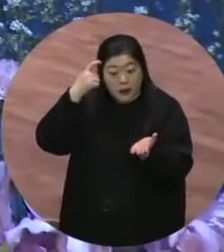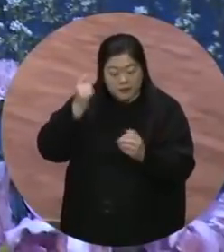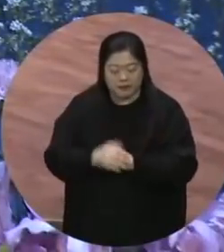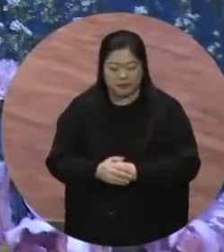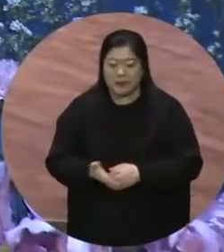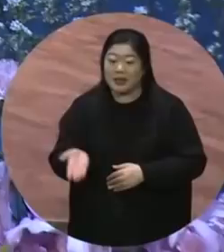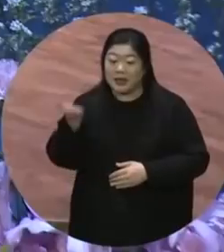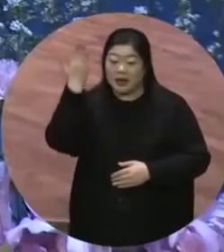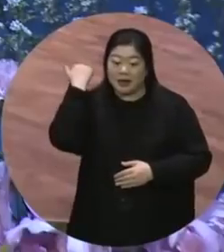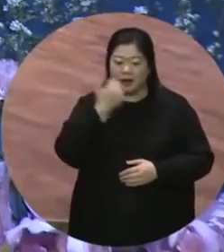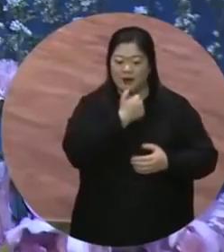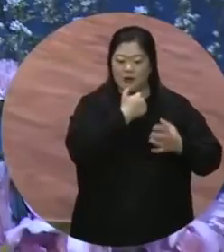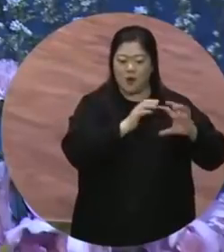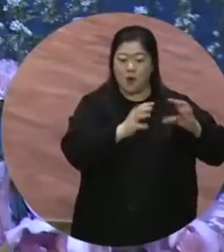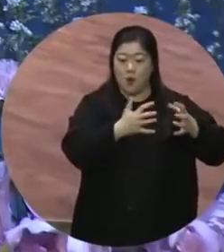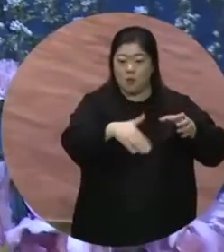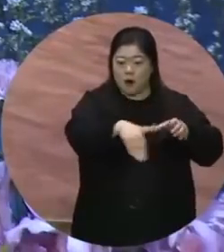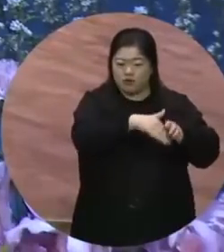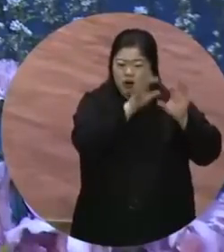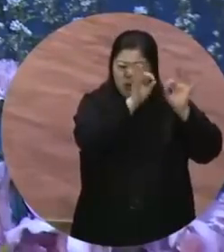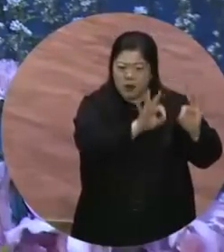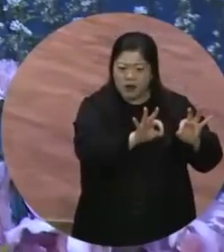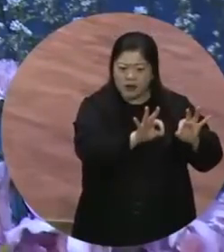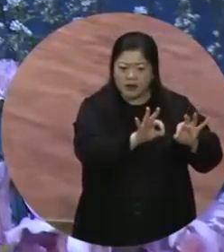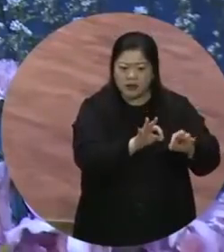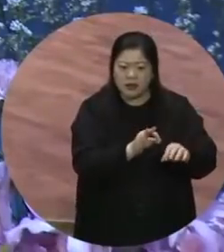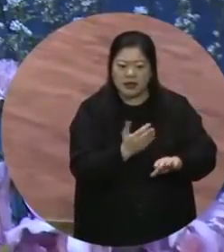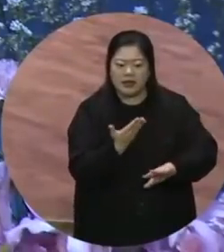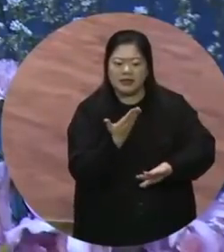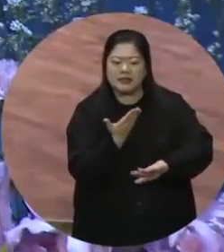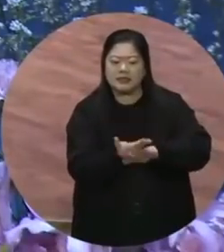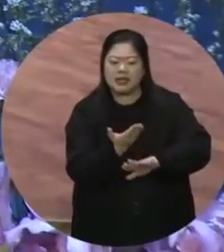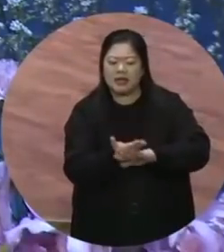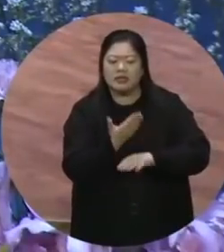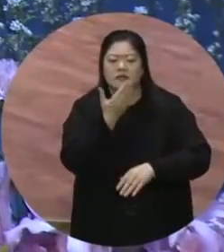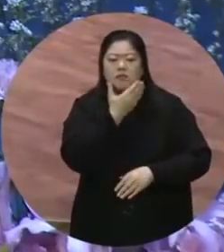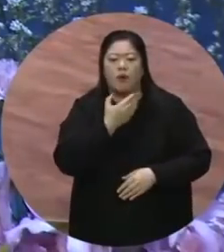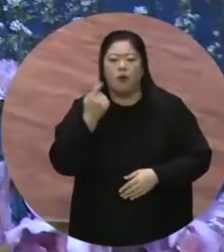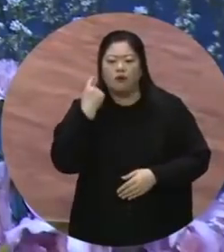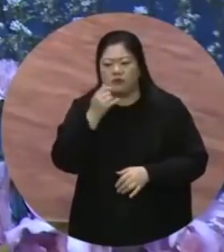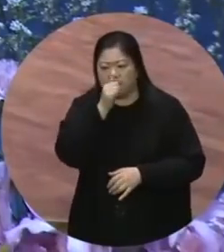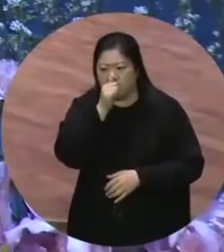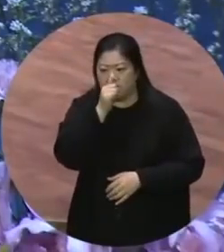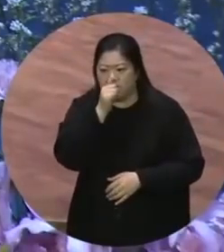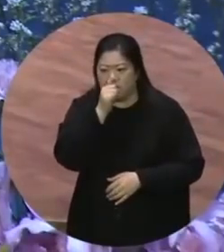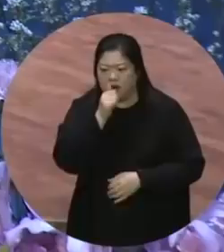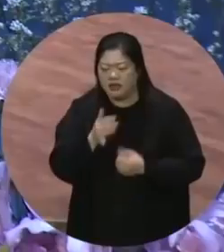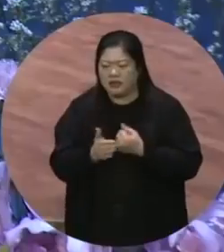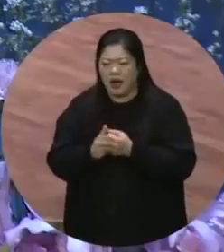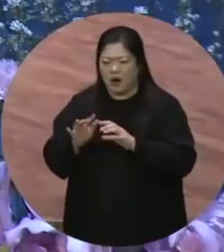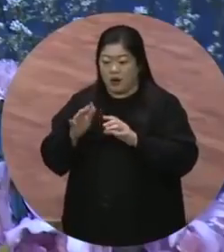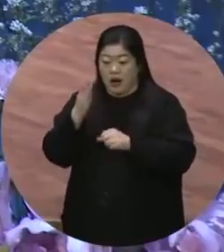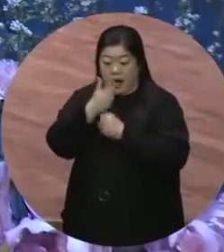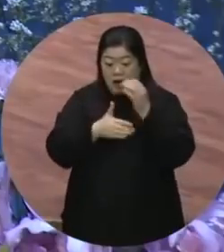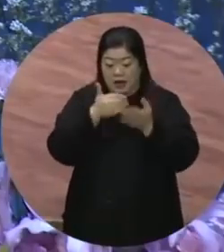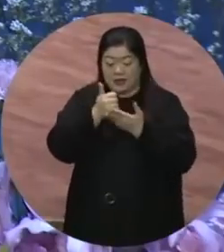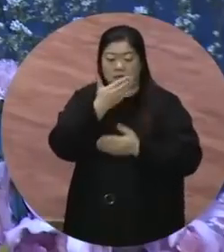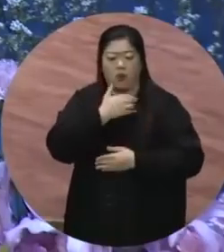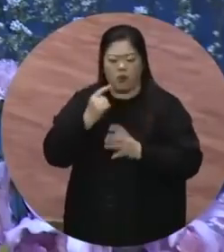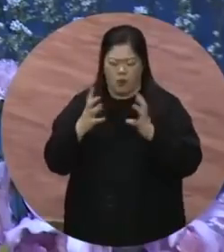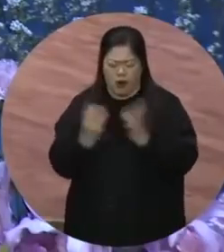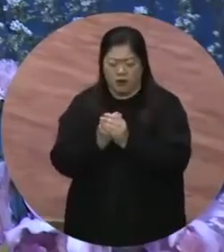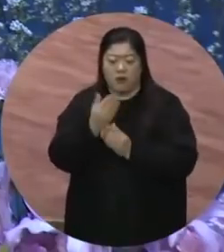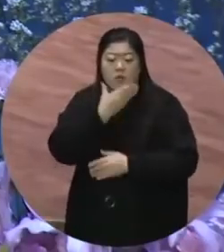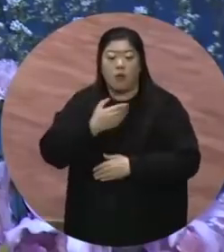이 시대에 다른 복음이 있었어요. 이제 절대 복음을 강조하는 이유가 뭐냐? 그